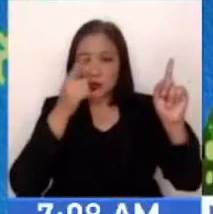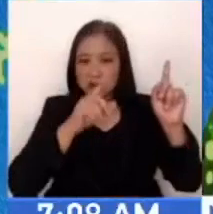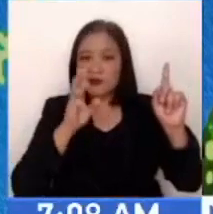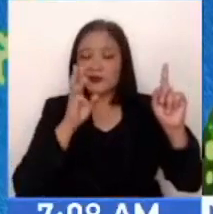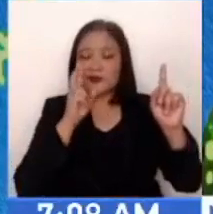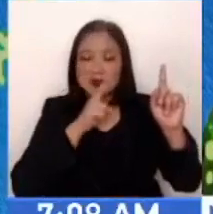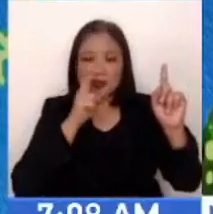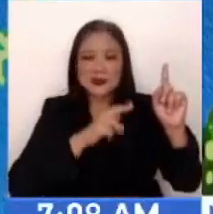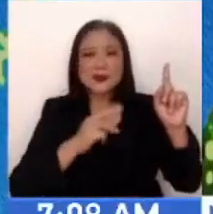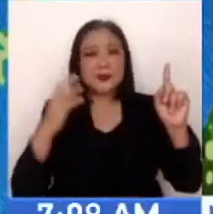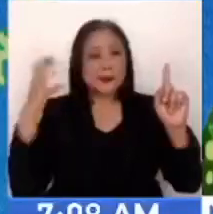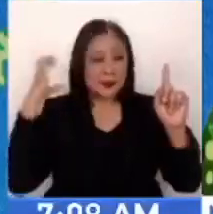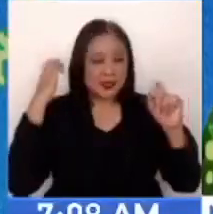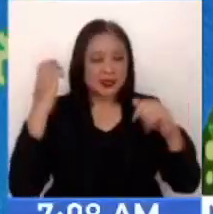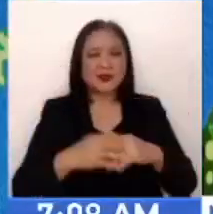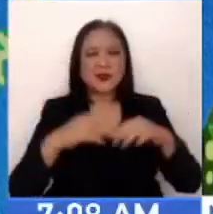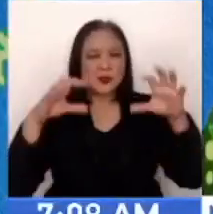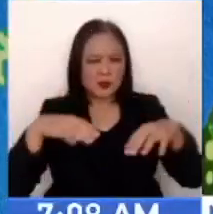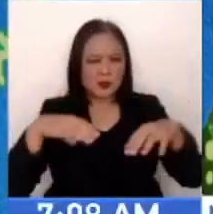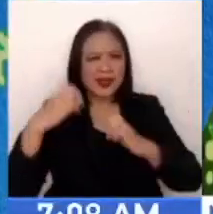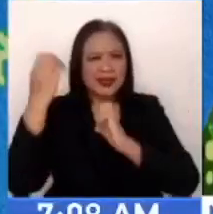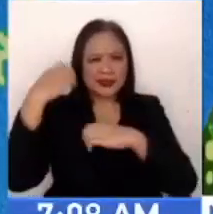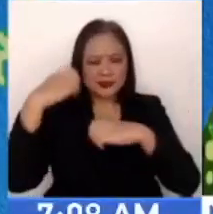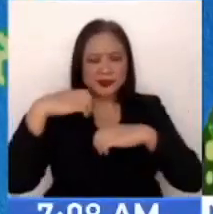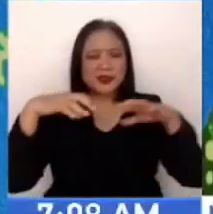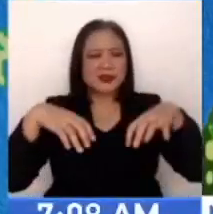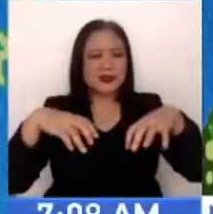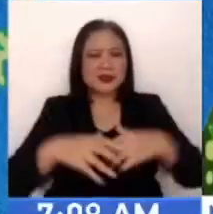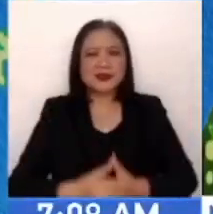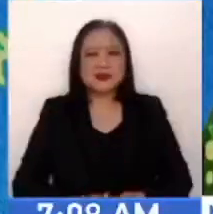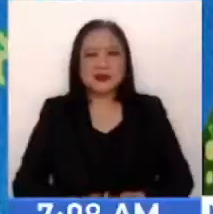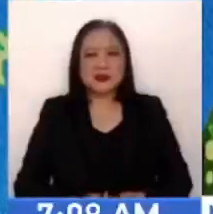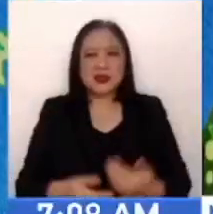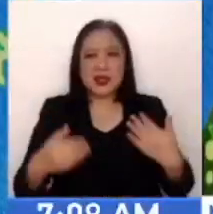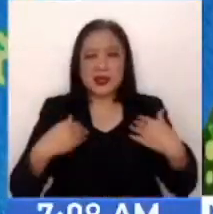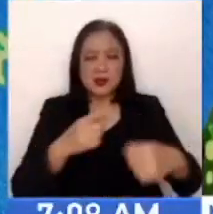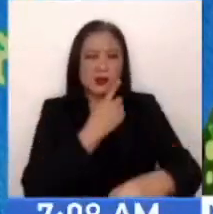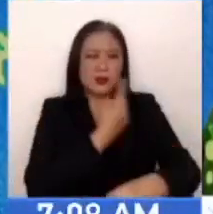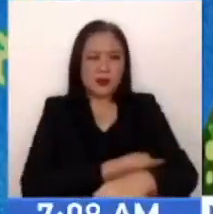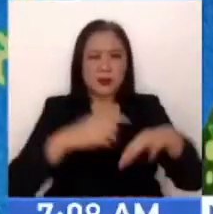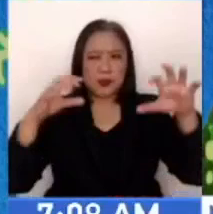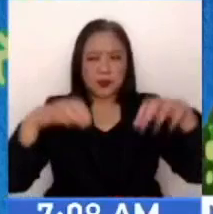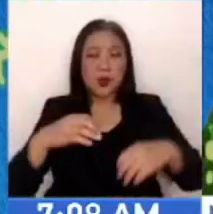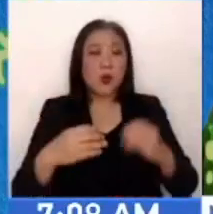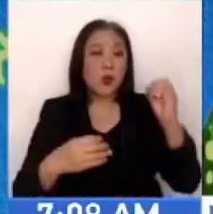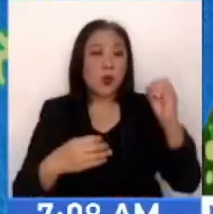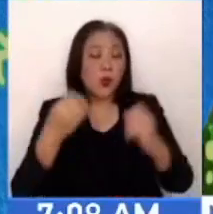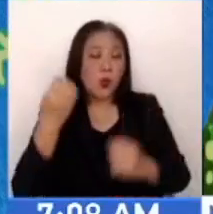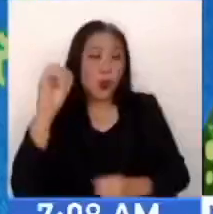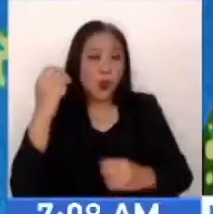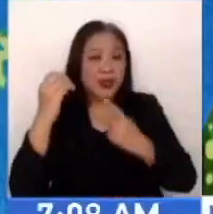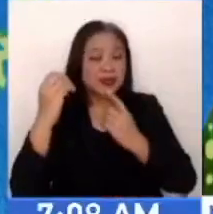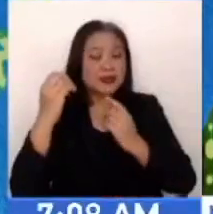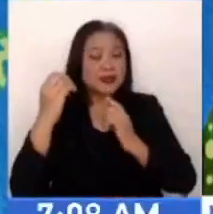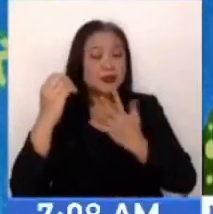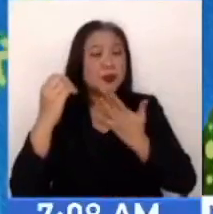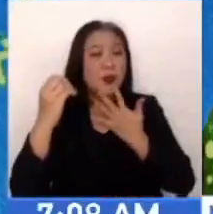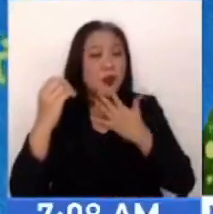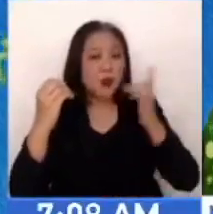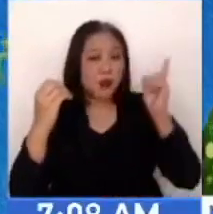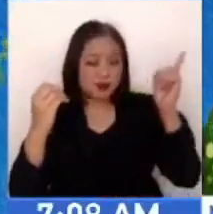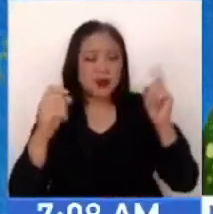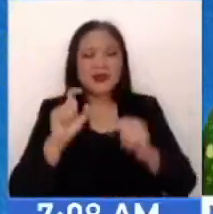mga pagulang inaasahan, mga kapuso, ha. May mga malalakas na ulan, yung orange at pula na yan, kaya I am ready po kayo sa posibleng baha